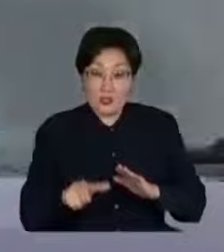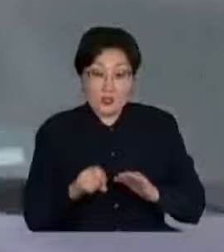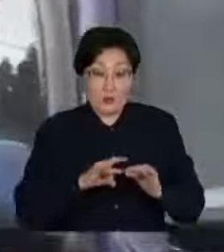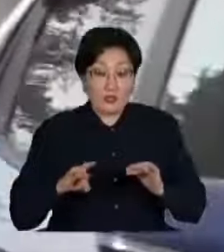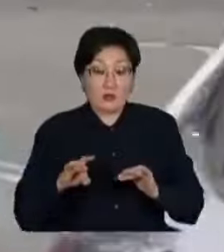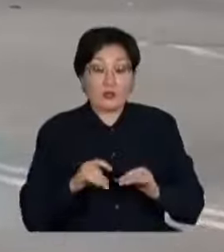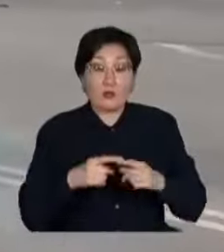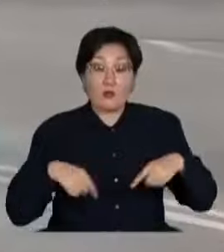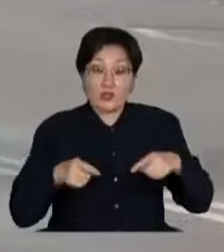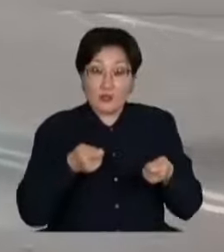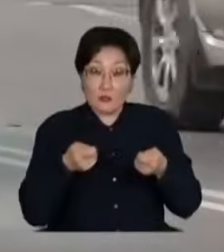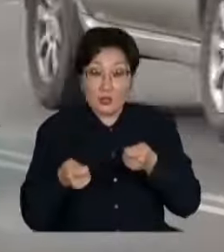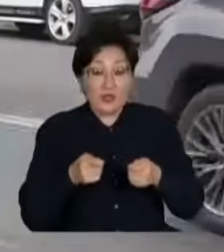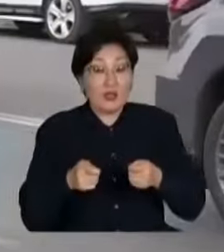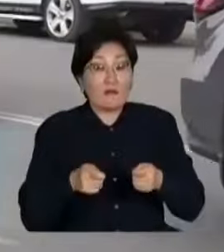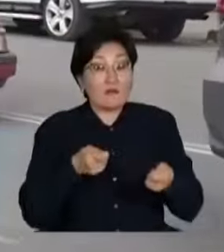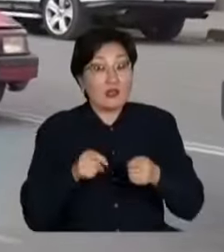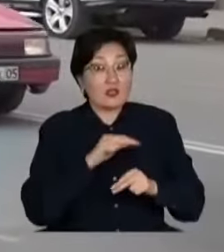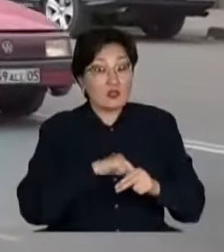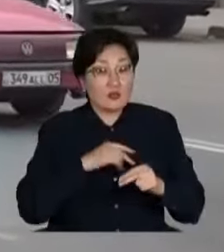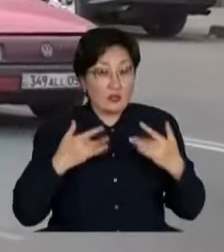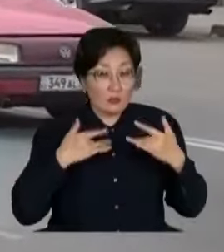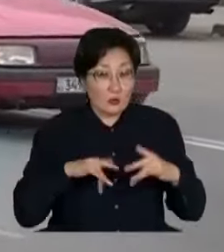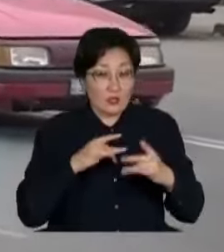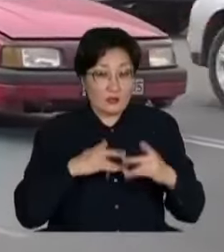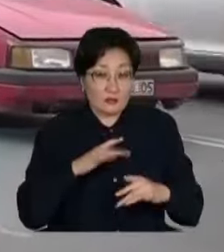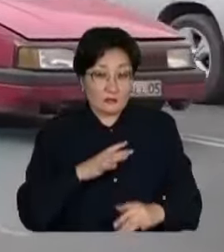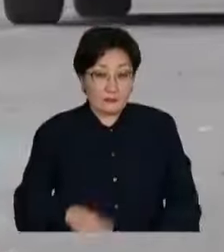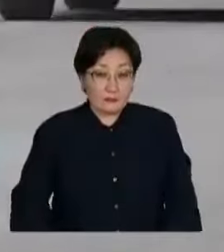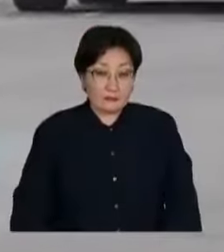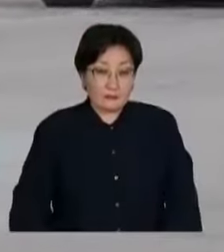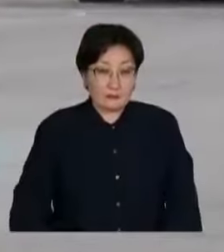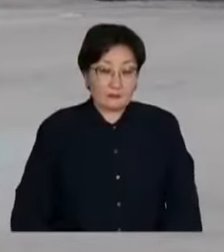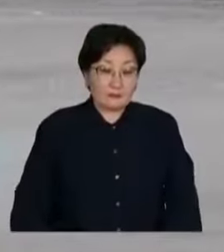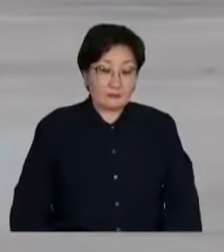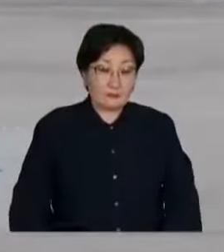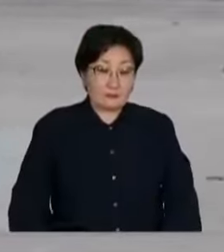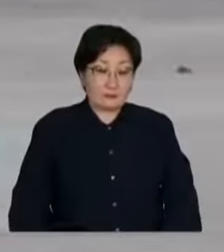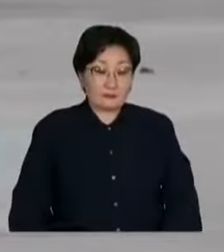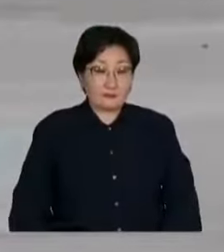аудандық аппарат басшысы қызметінен босатылды. Әйгерім Пернебек, Жақсылық Тілепберген, Алматы телеарнасы, Алматы облысы.